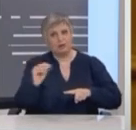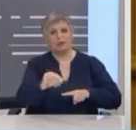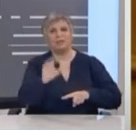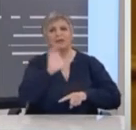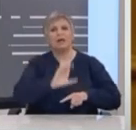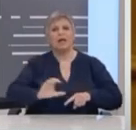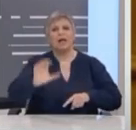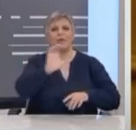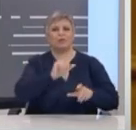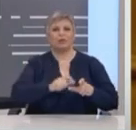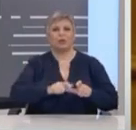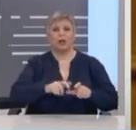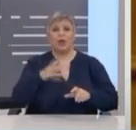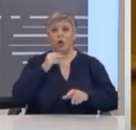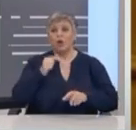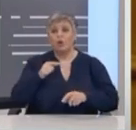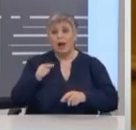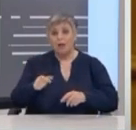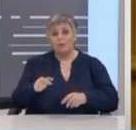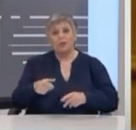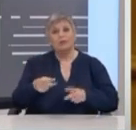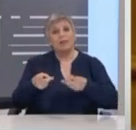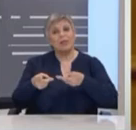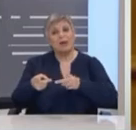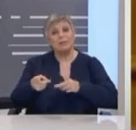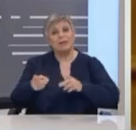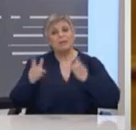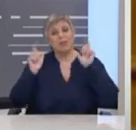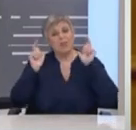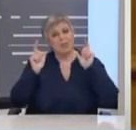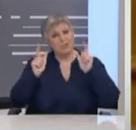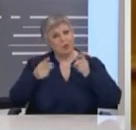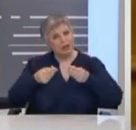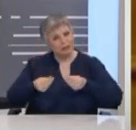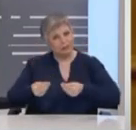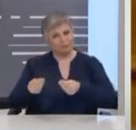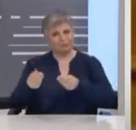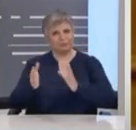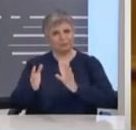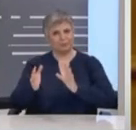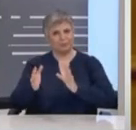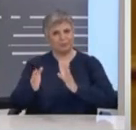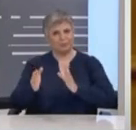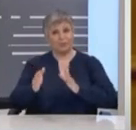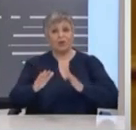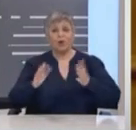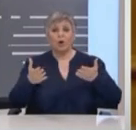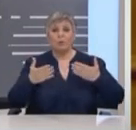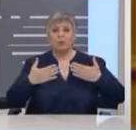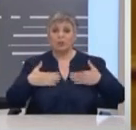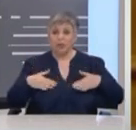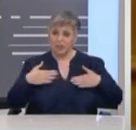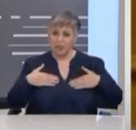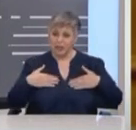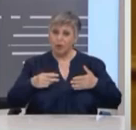τον εκδημοκρατισμό στη γείτονα χώρα. Όμως, κυρίες και κύριοι συνάδελφοι, και παρακαλώ την